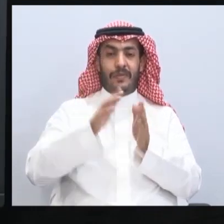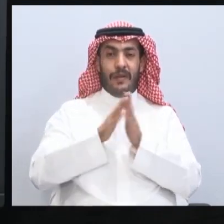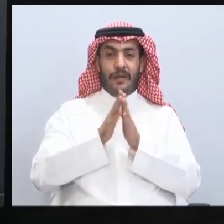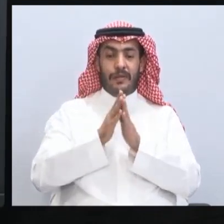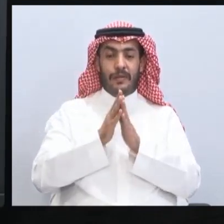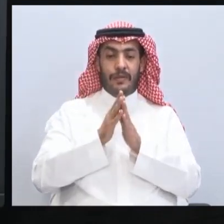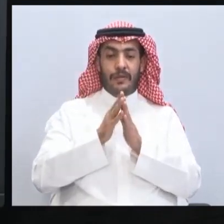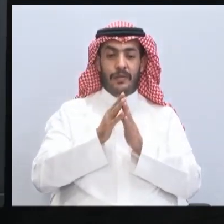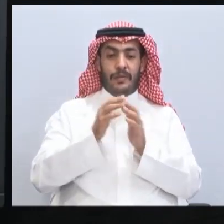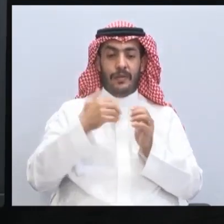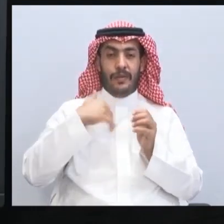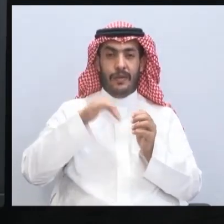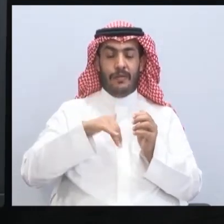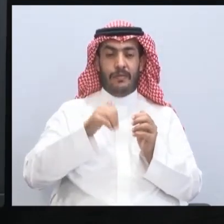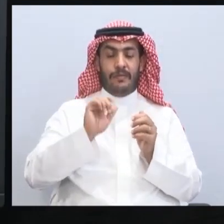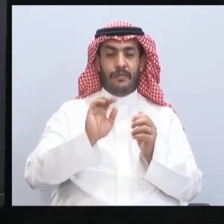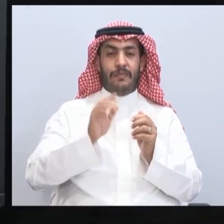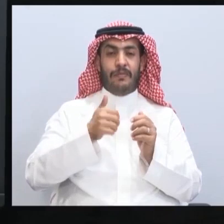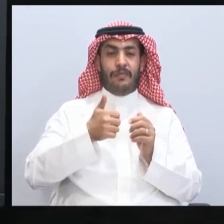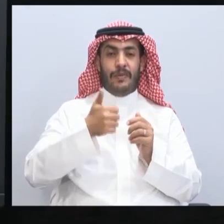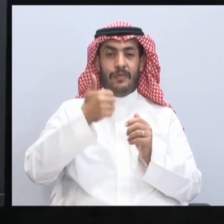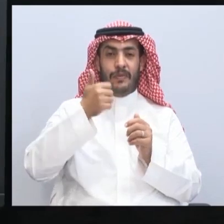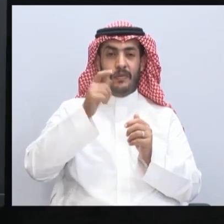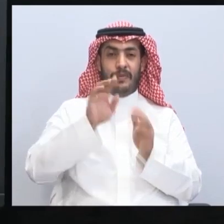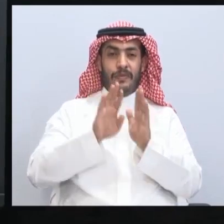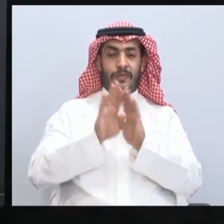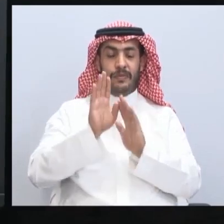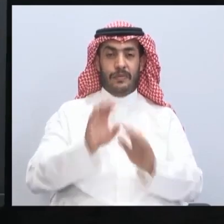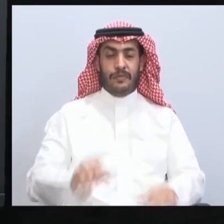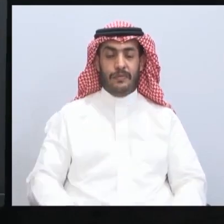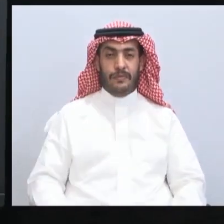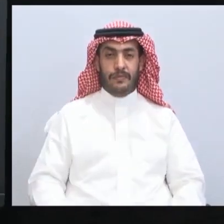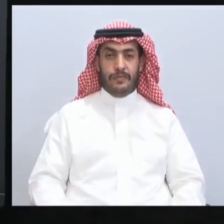تفاعلكم مع تمنياتي لكم بالتوفيق والنجاح l